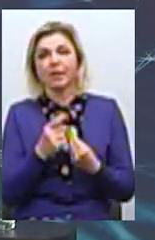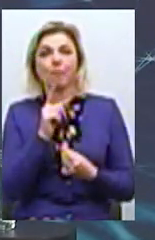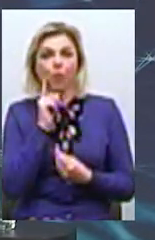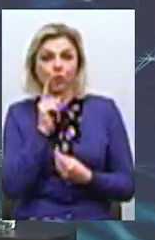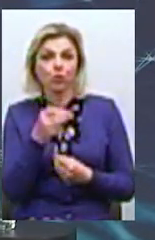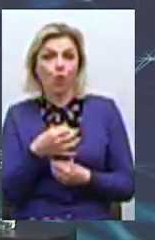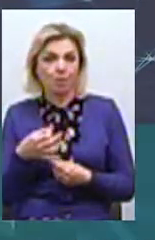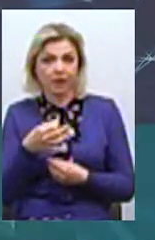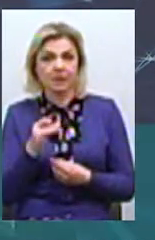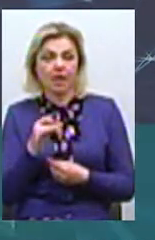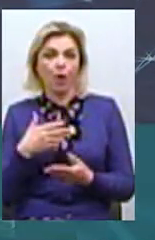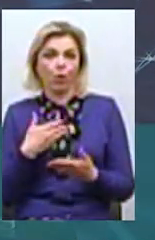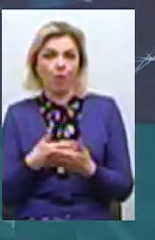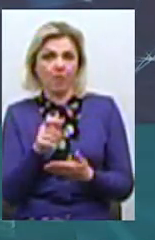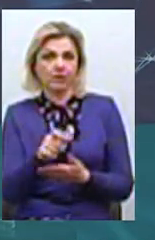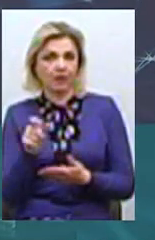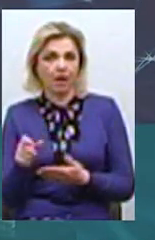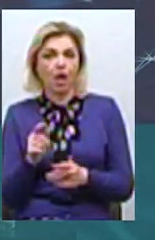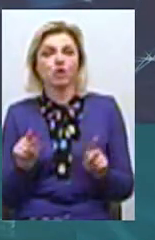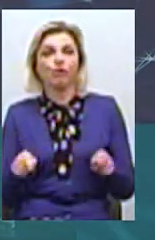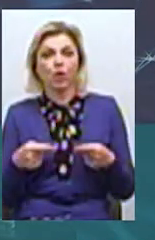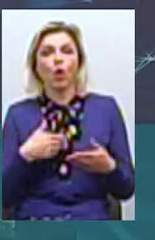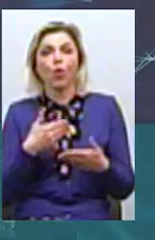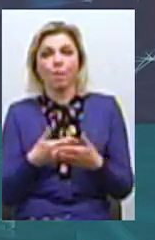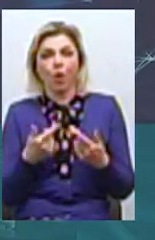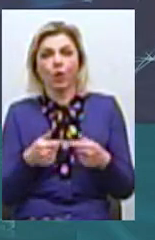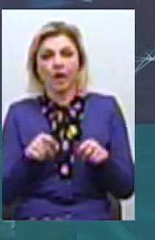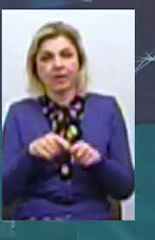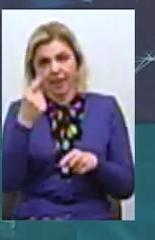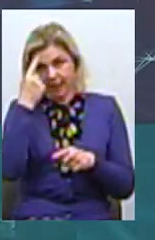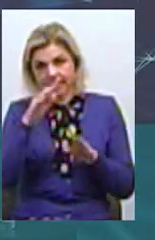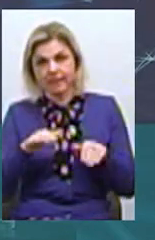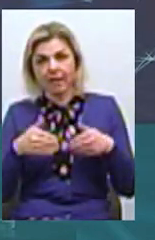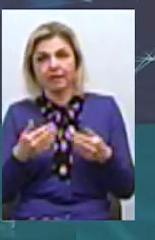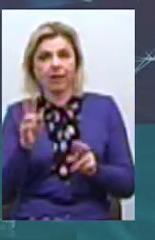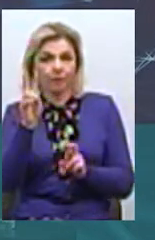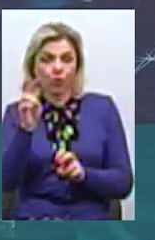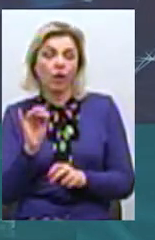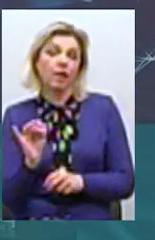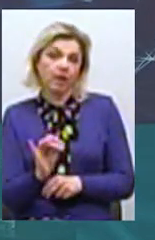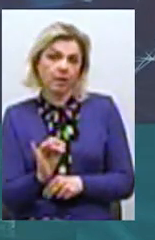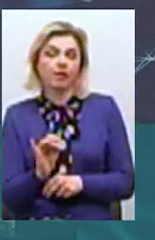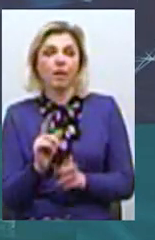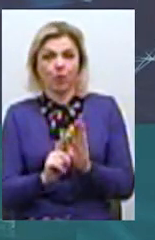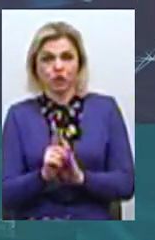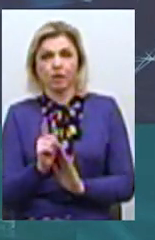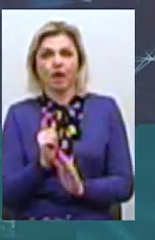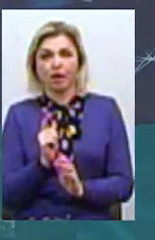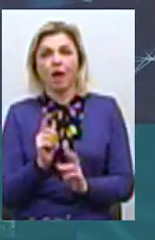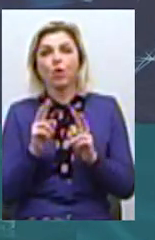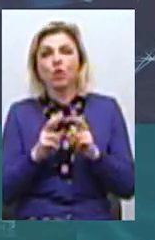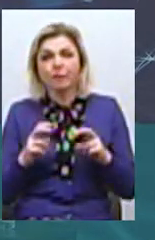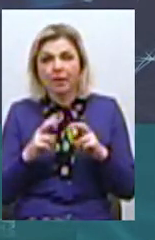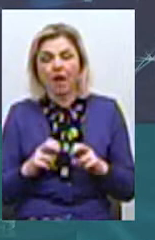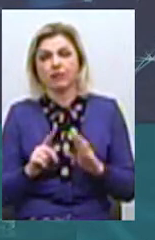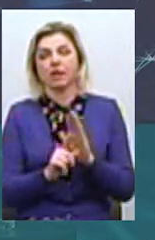і громадськістю. Ми створили громадську організацію, ініціативу і почали